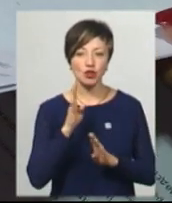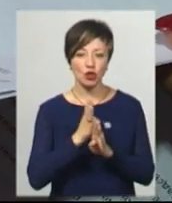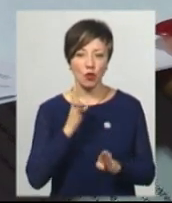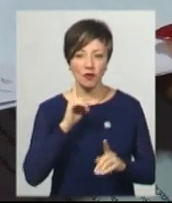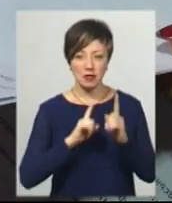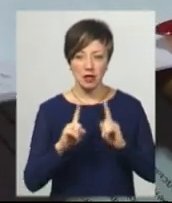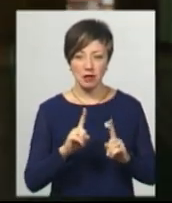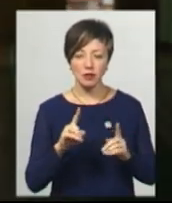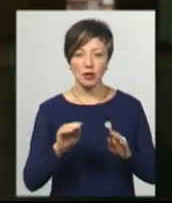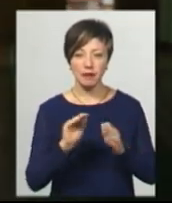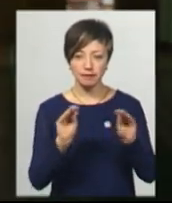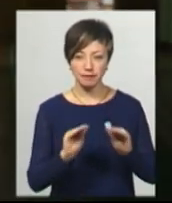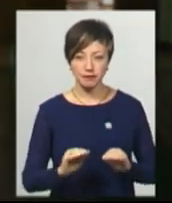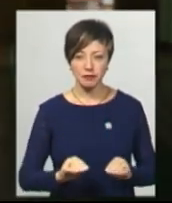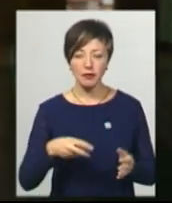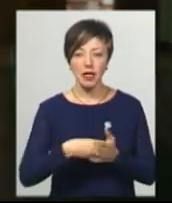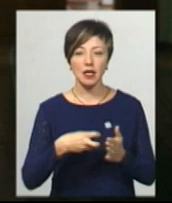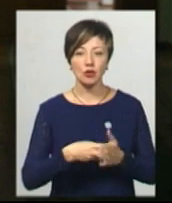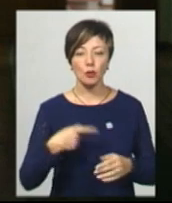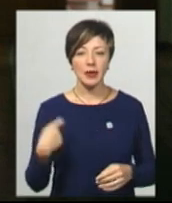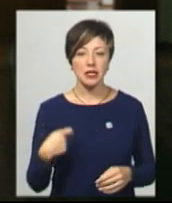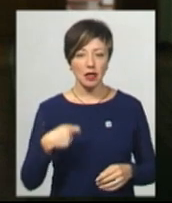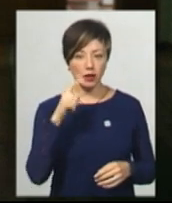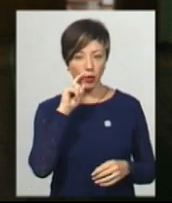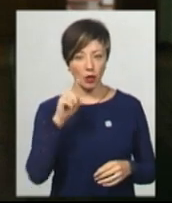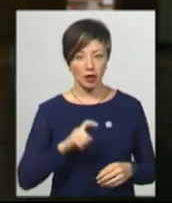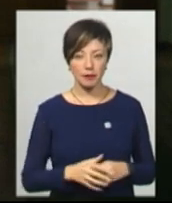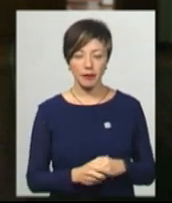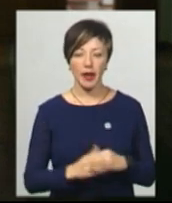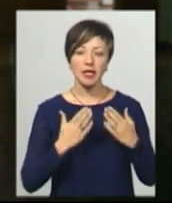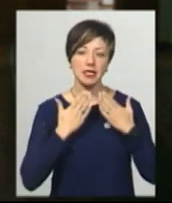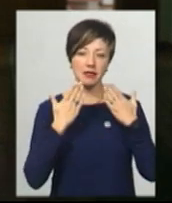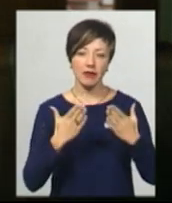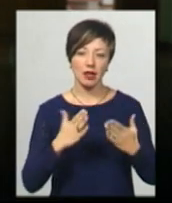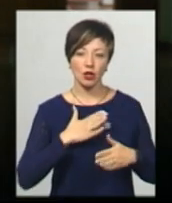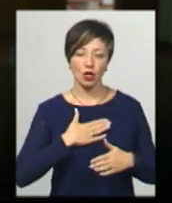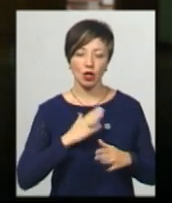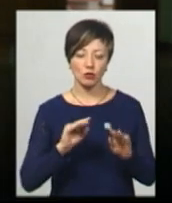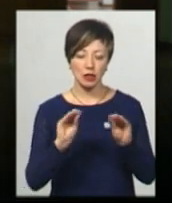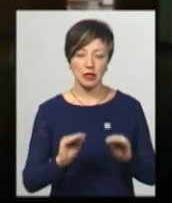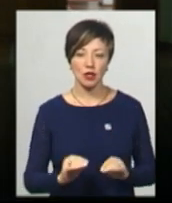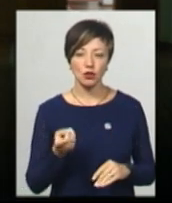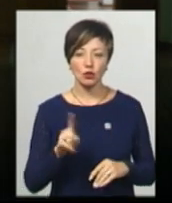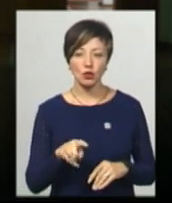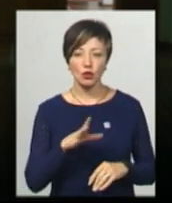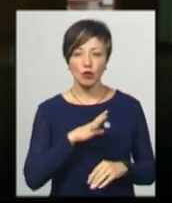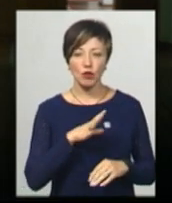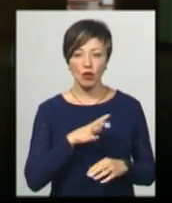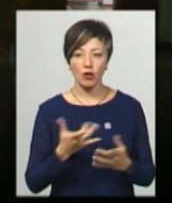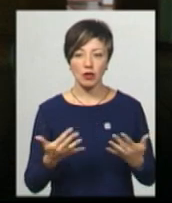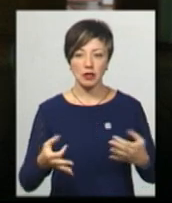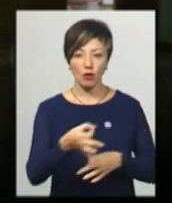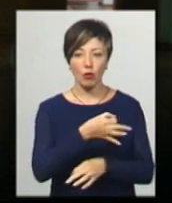будуть складати лист звернення до президента України, каже Олександр Драган. Звернення наше буде складатися з того, щоб було всестороннє